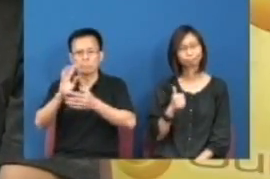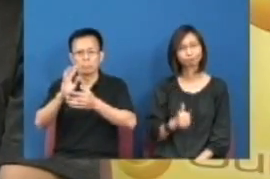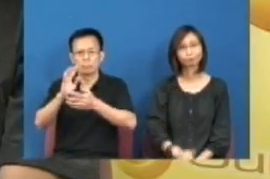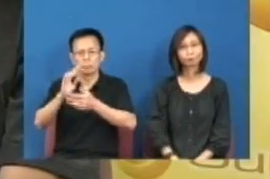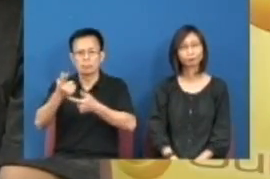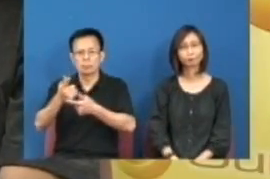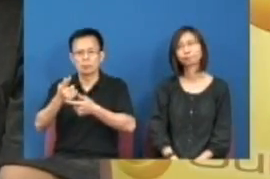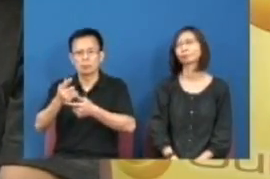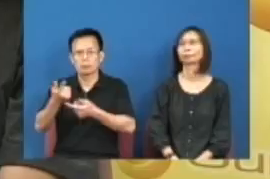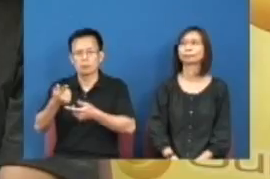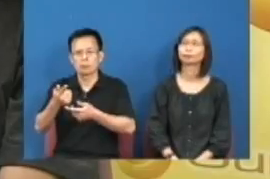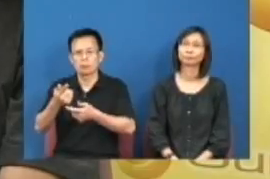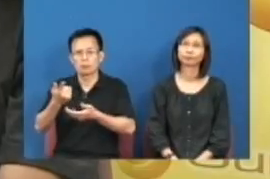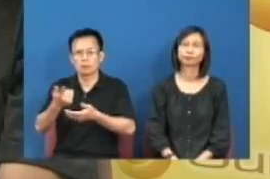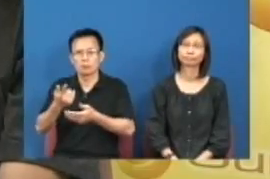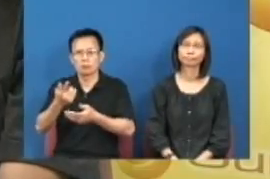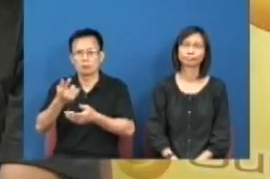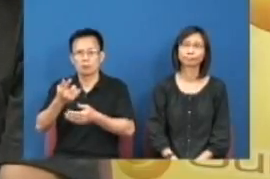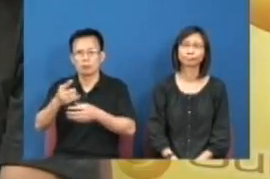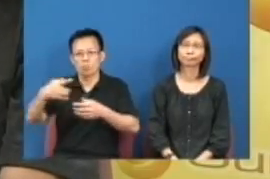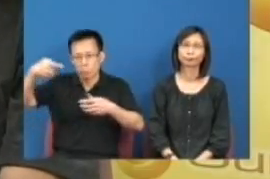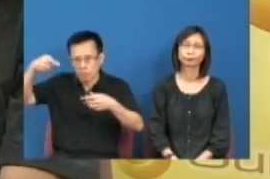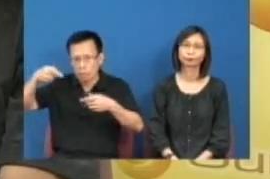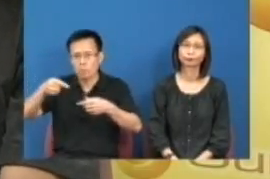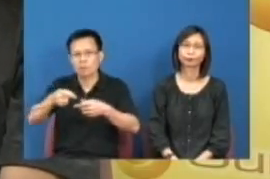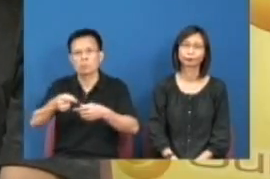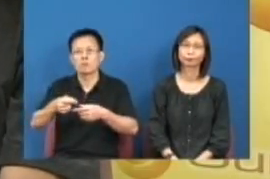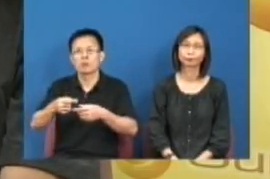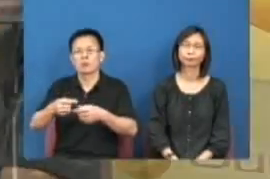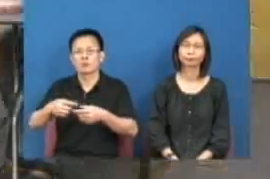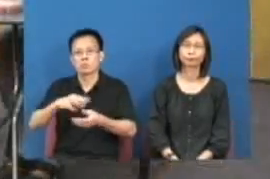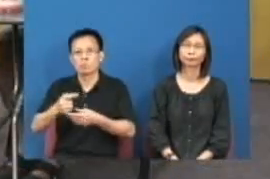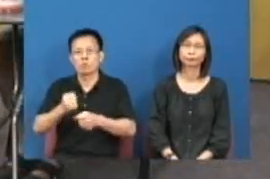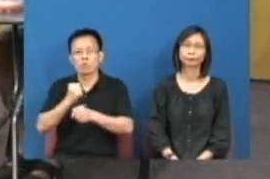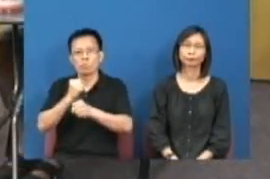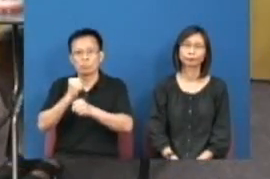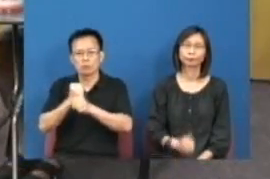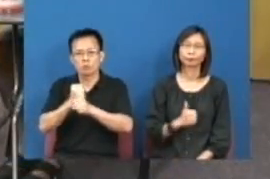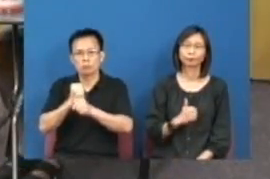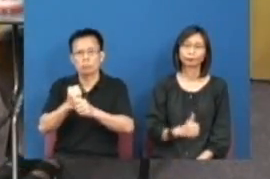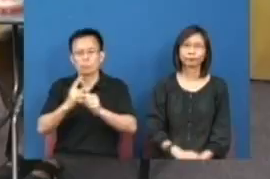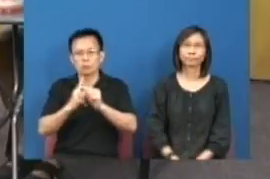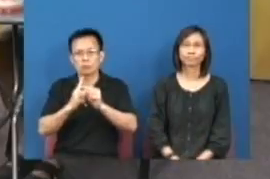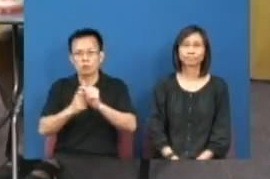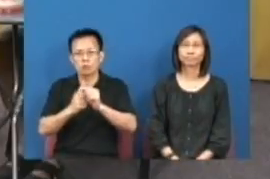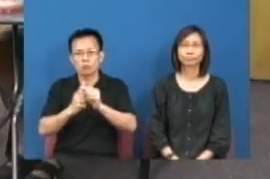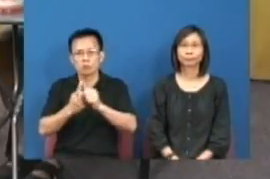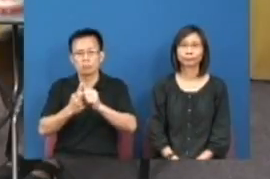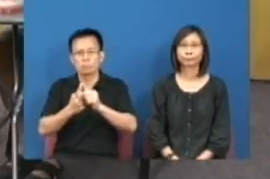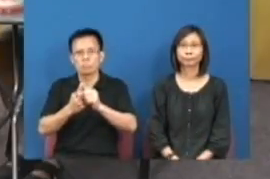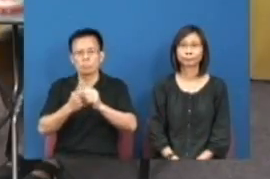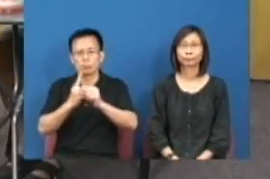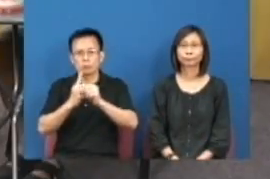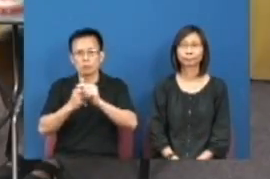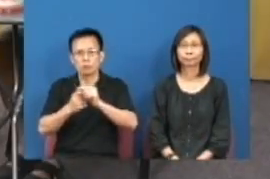街之後，即係撲個街之後咁就搞咗中共中央嘅港澳工作小組，就由此就架空咗呢個港澳